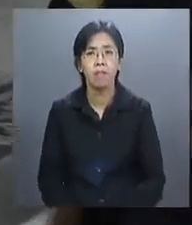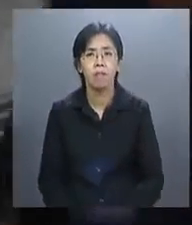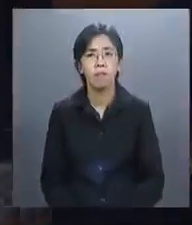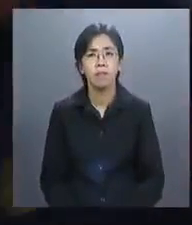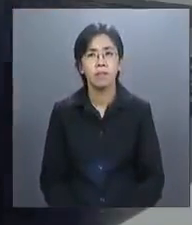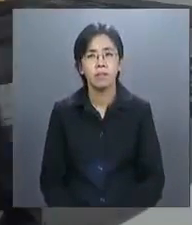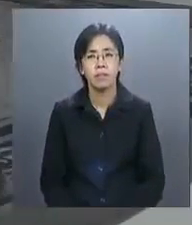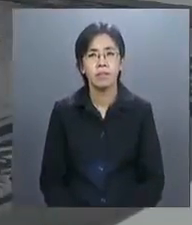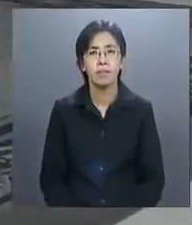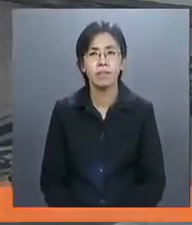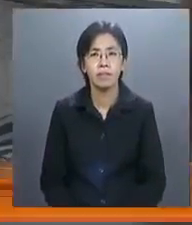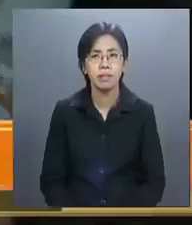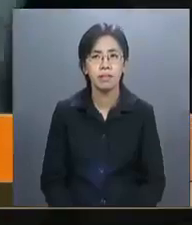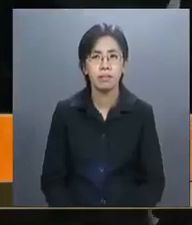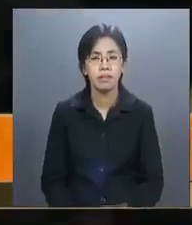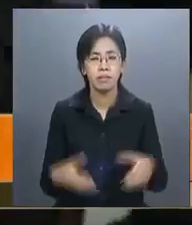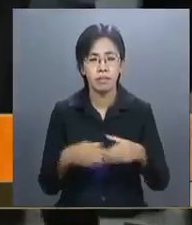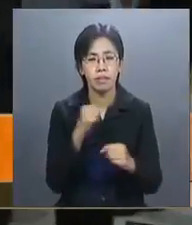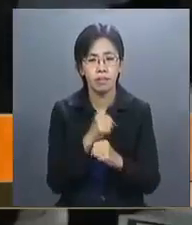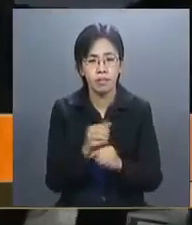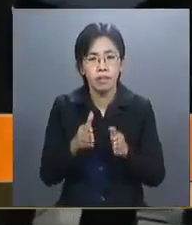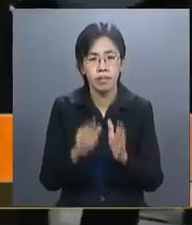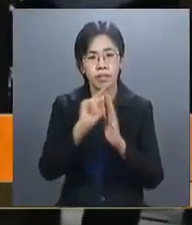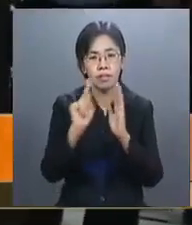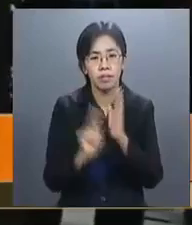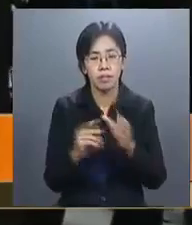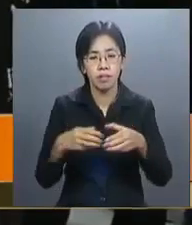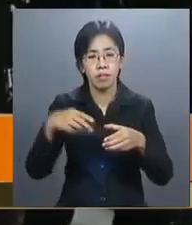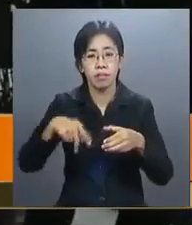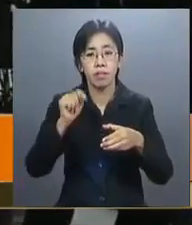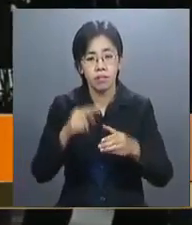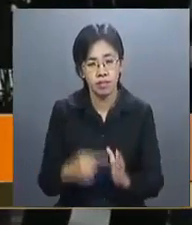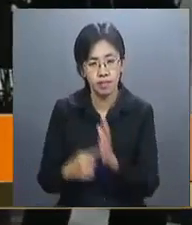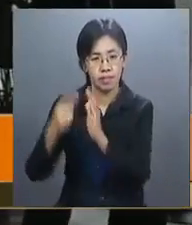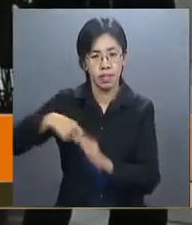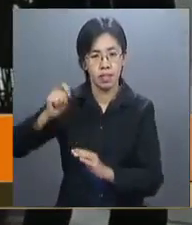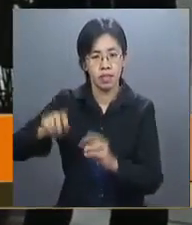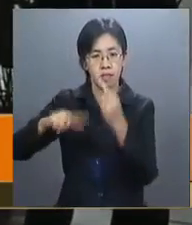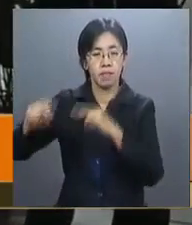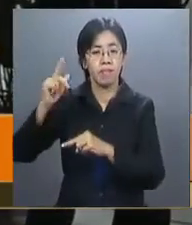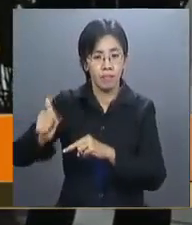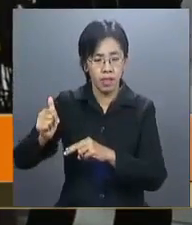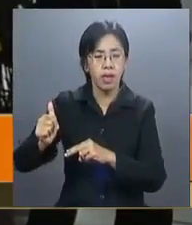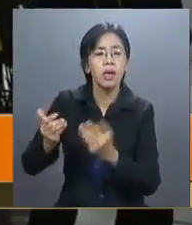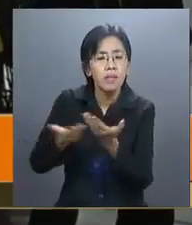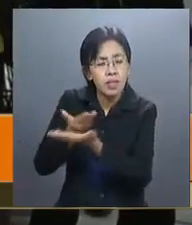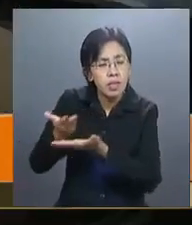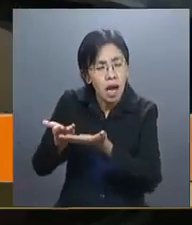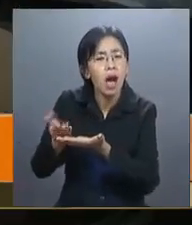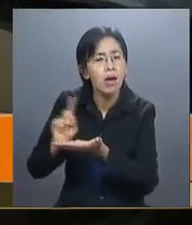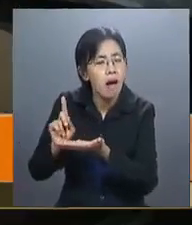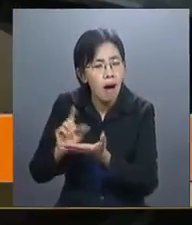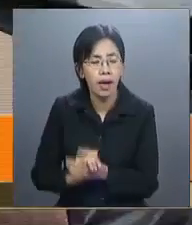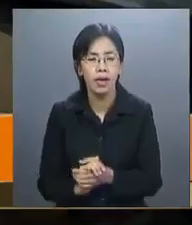นายเรืองไกรลีกิจวัฒนะคณะทำงานฝ่ายกฎหมายพรรคเพื่อไทยยื่นฟ้องต่อศาลปกครองสูงสุดนะครับเพื่อพิจารณาการออกเสียงประชามติร่